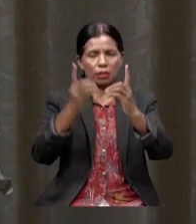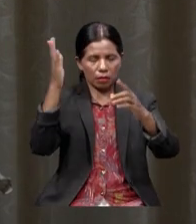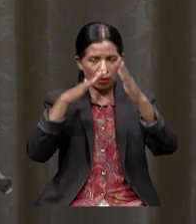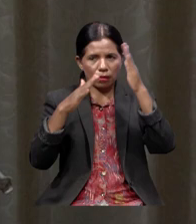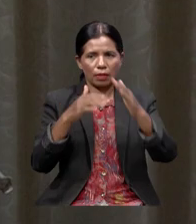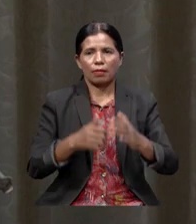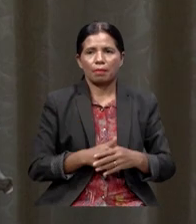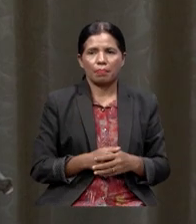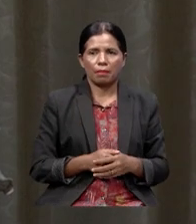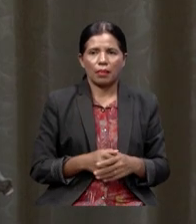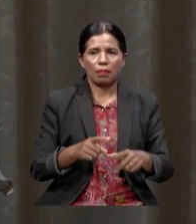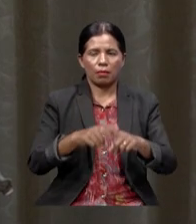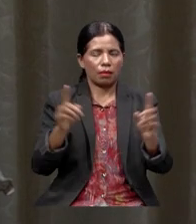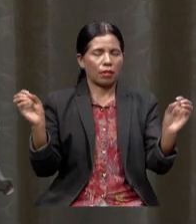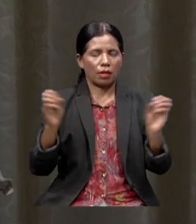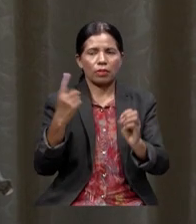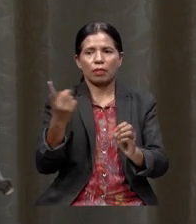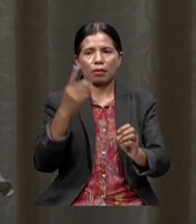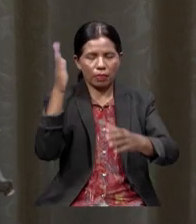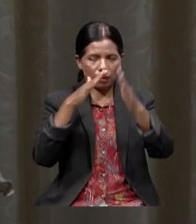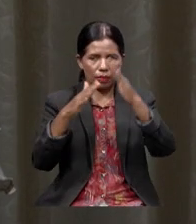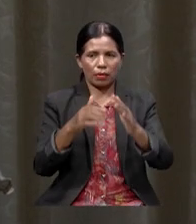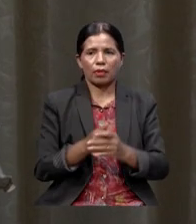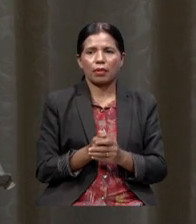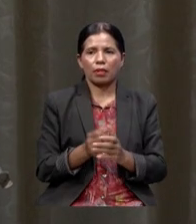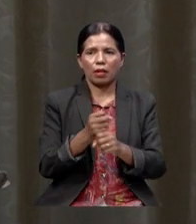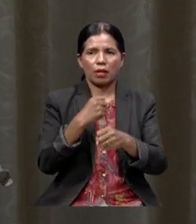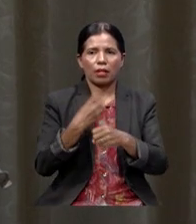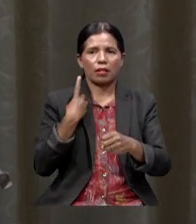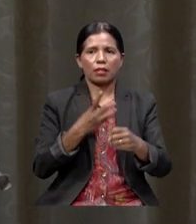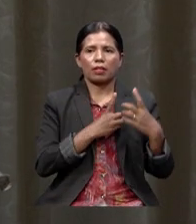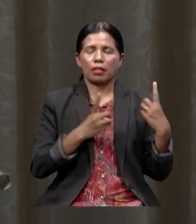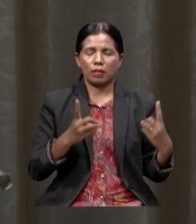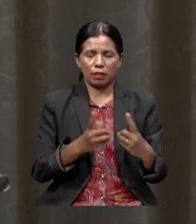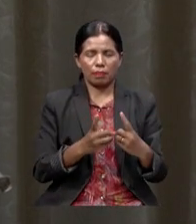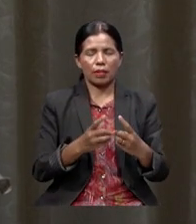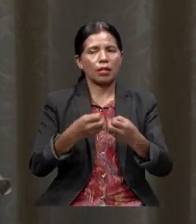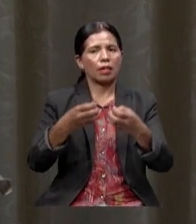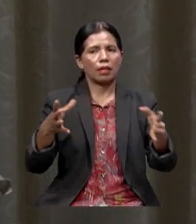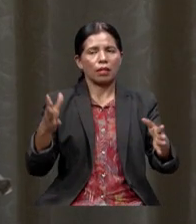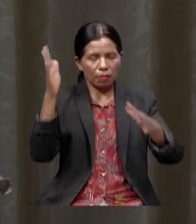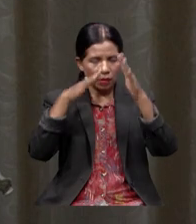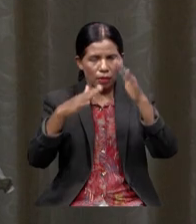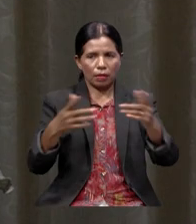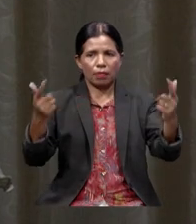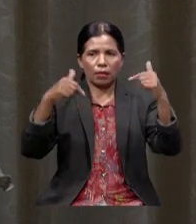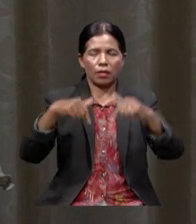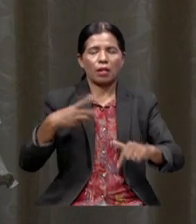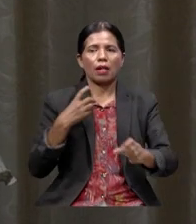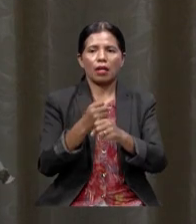problema. Mabe la ostian problema ne pratu halu itu ne domin lakum hana ba. Justru problema ne maitan halu